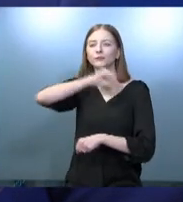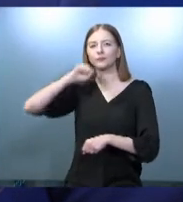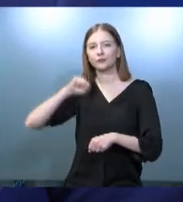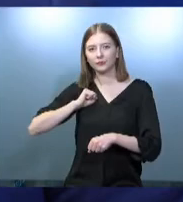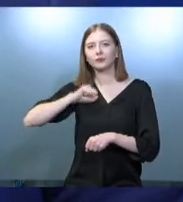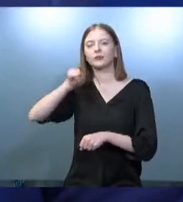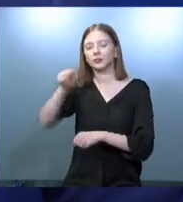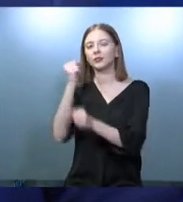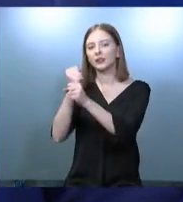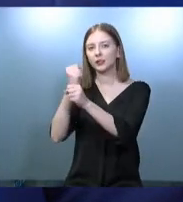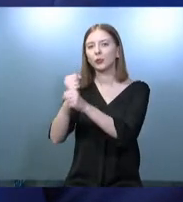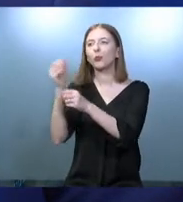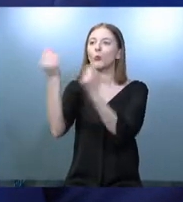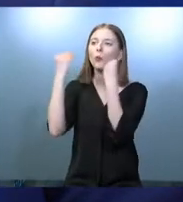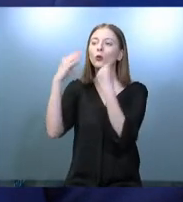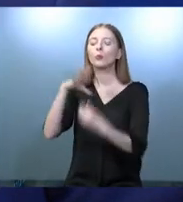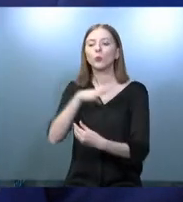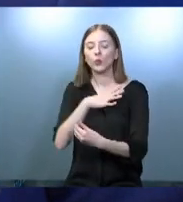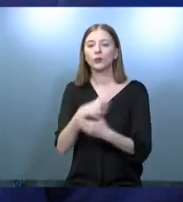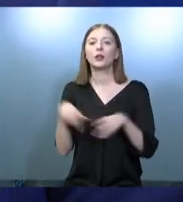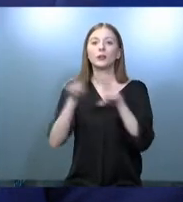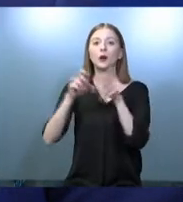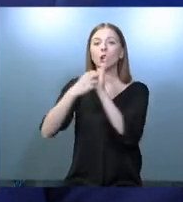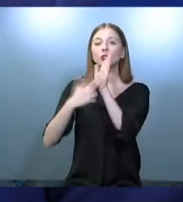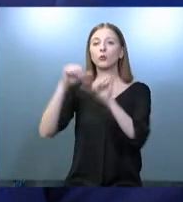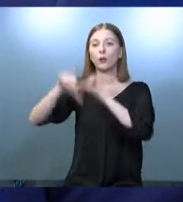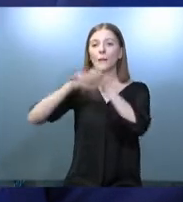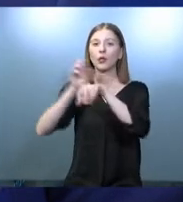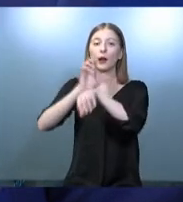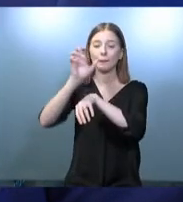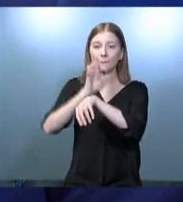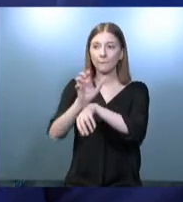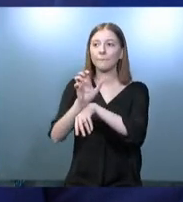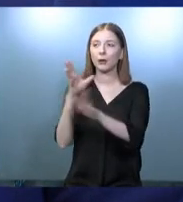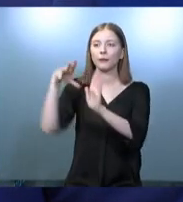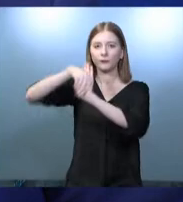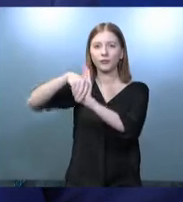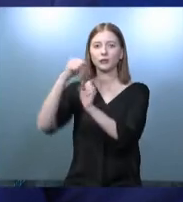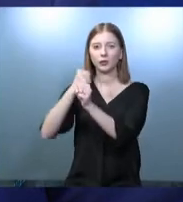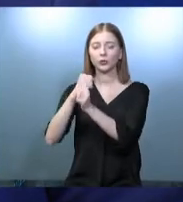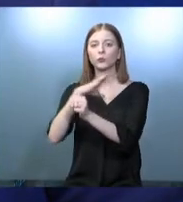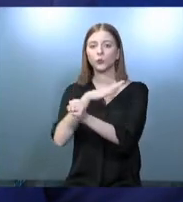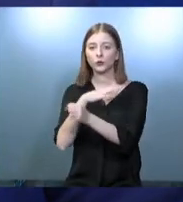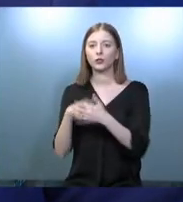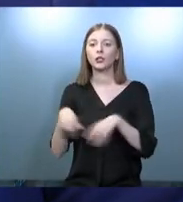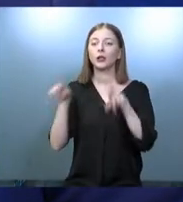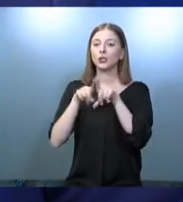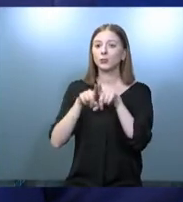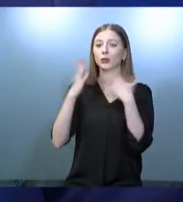dirbau gamybai, šiuo metu ūkininkauju, kaip minėjau, ir 4